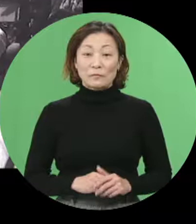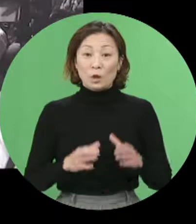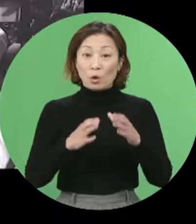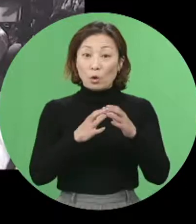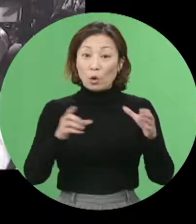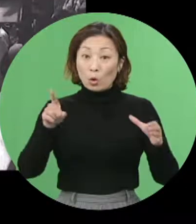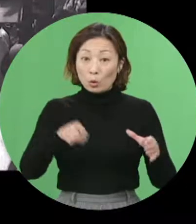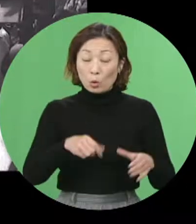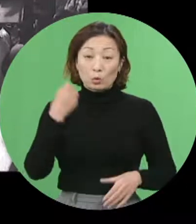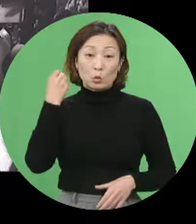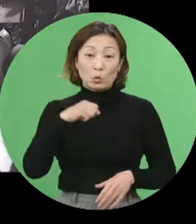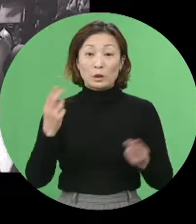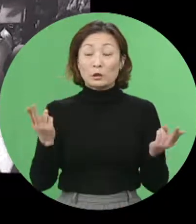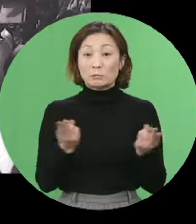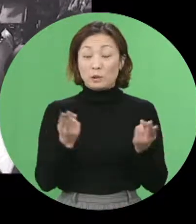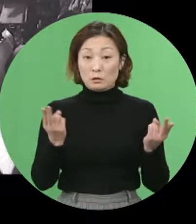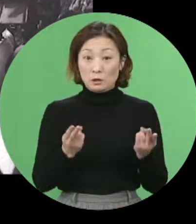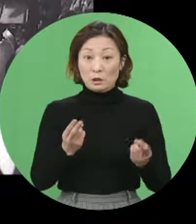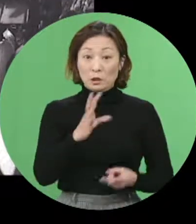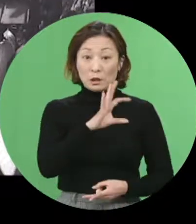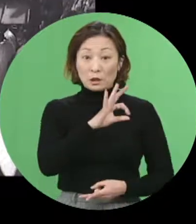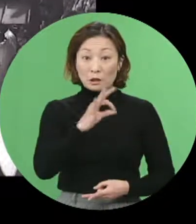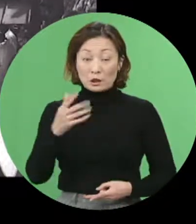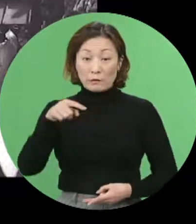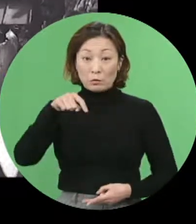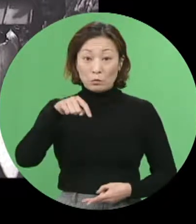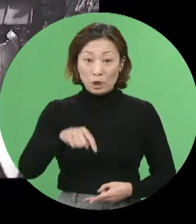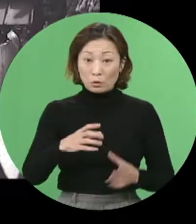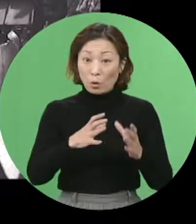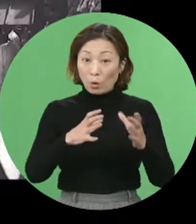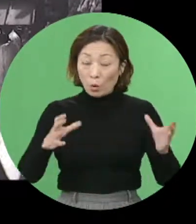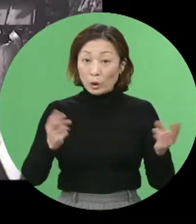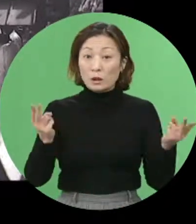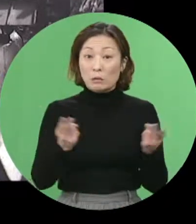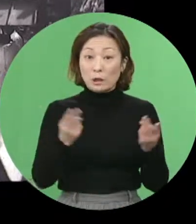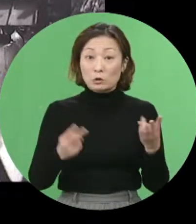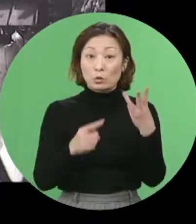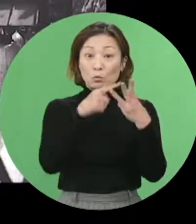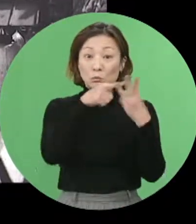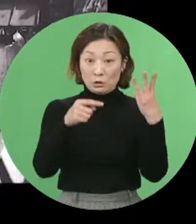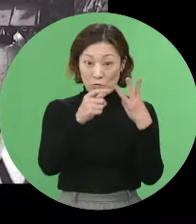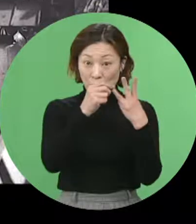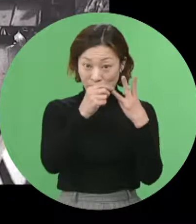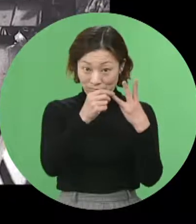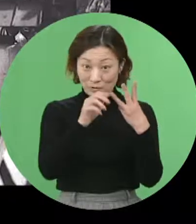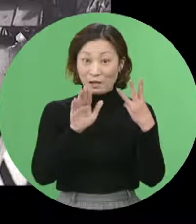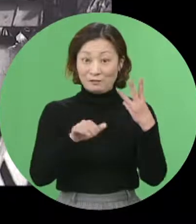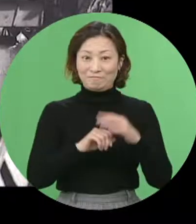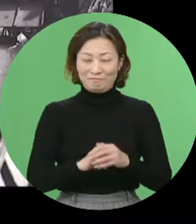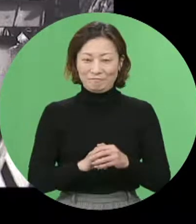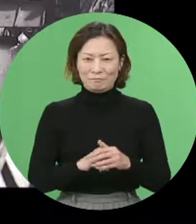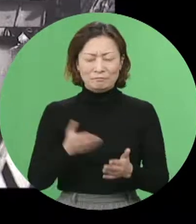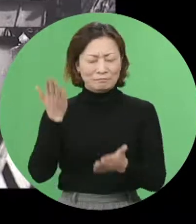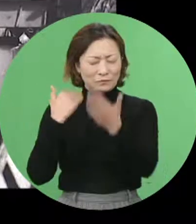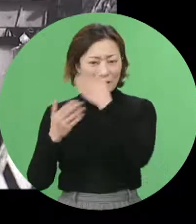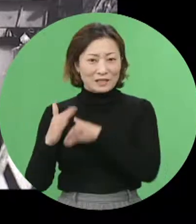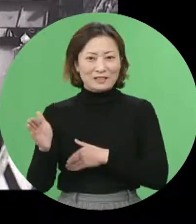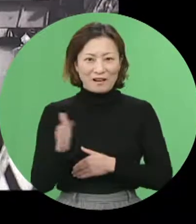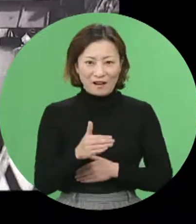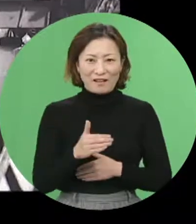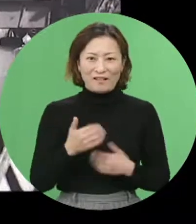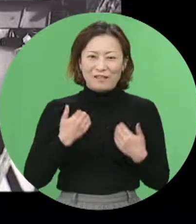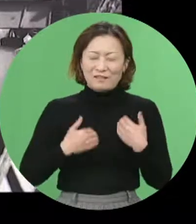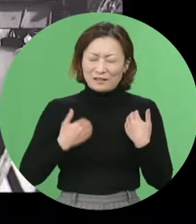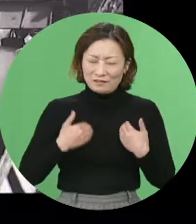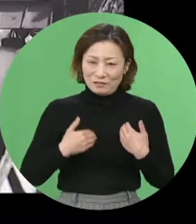大野の夏祭りは金沢三大祭りの一つに数えられ、昔から親しまれている夏の風物詩